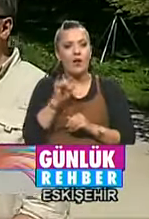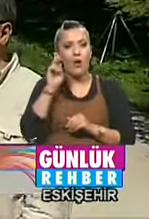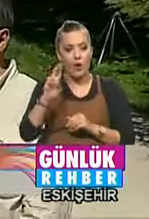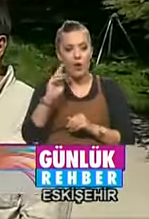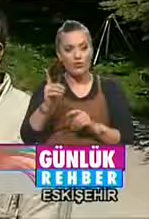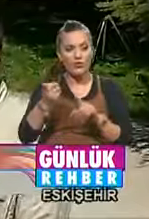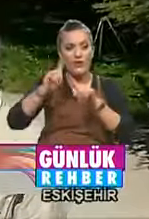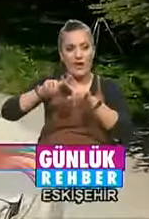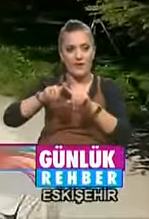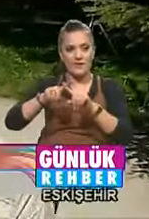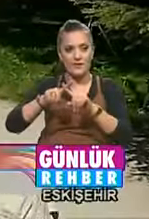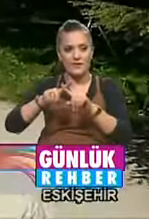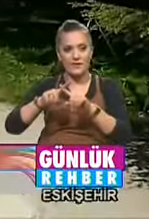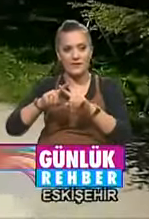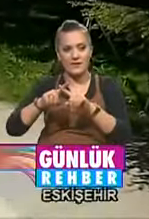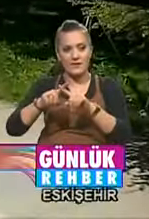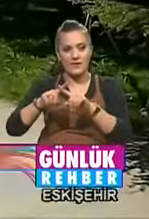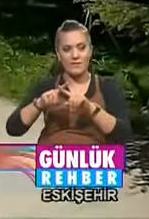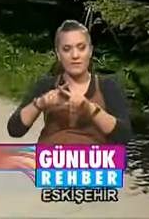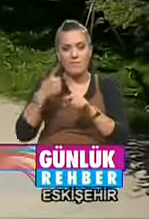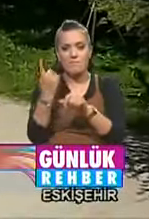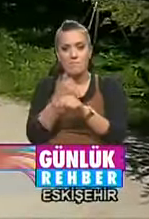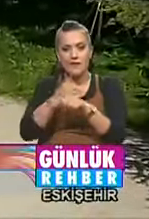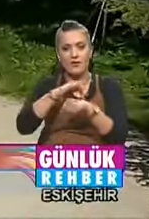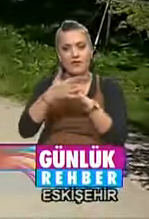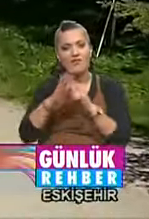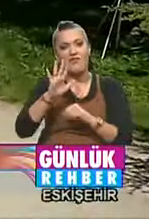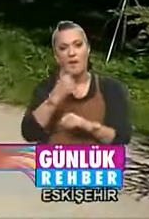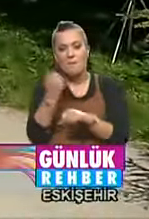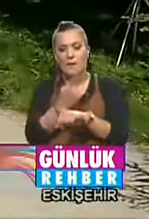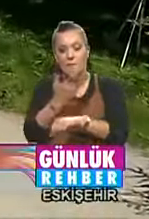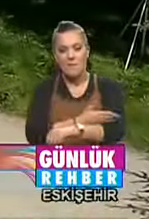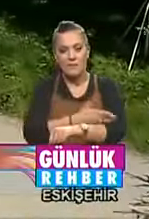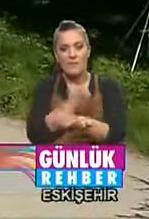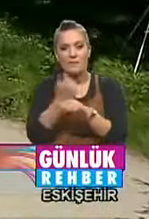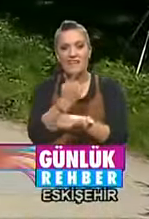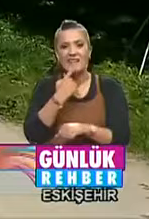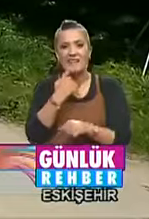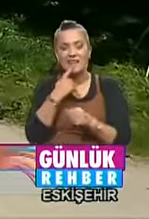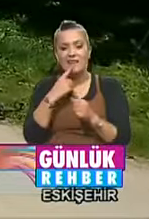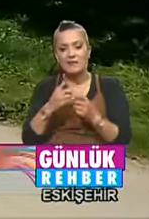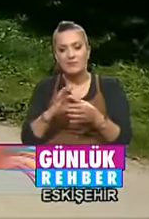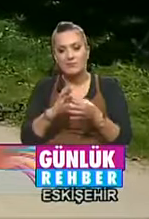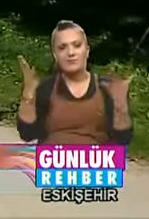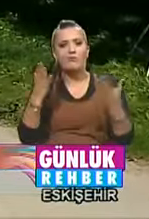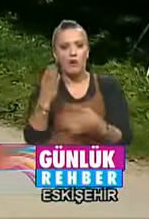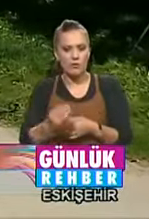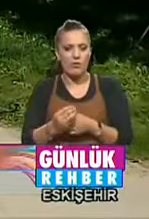Onun katkısı bir ülkeyi veya bir memleketi, bir dili aşıyor. Çok doğru.